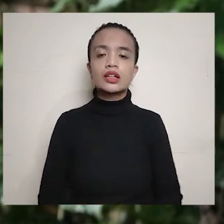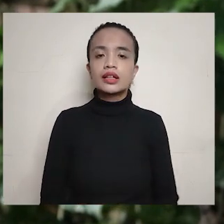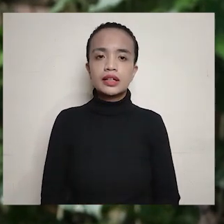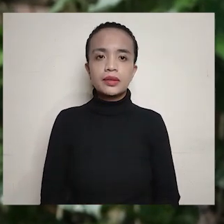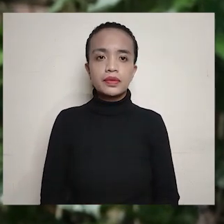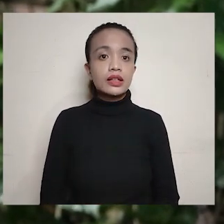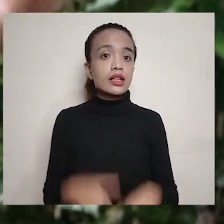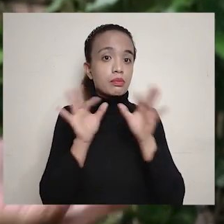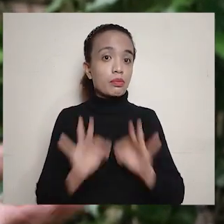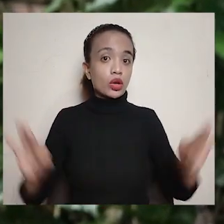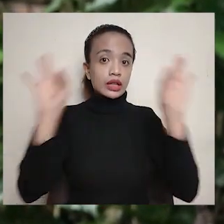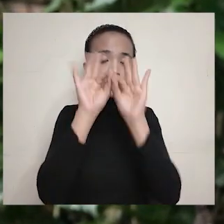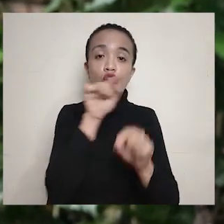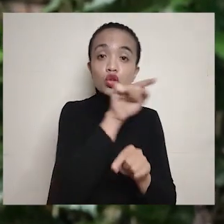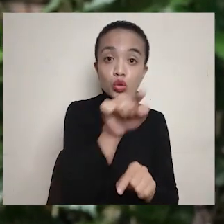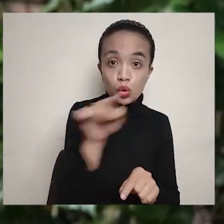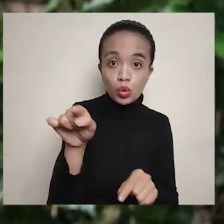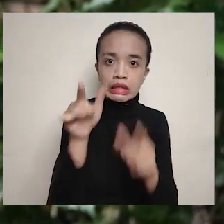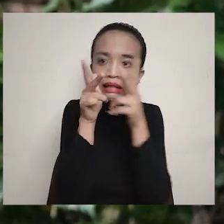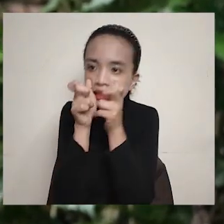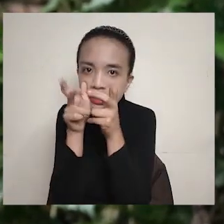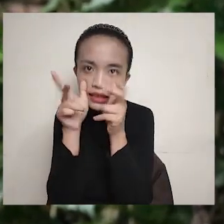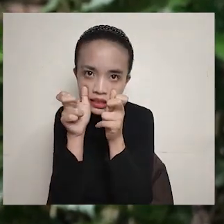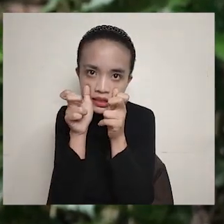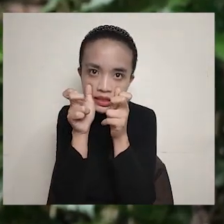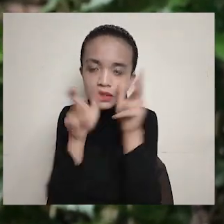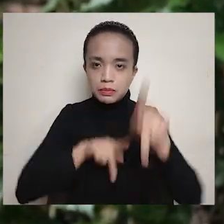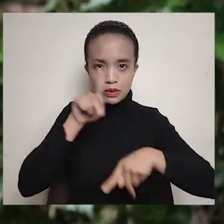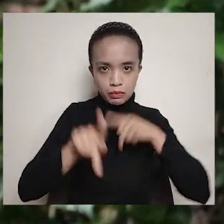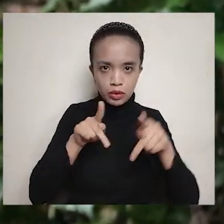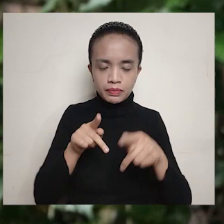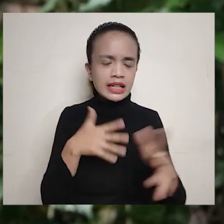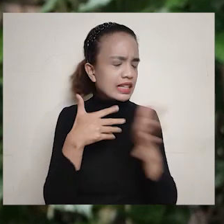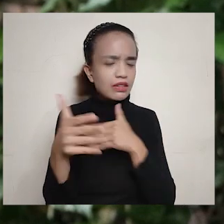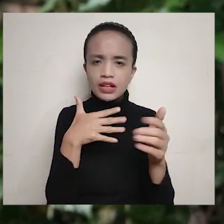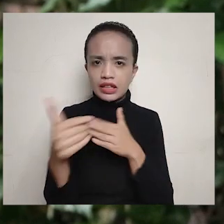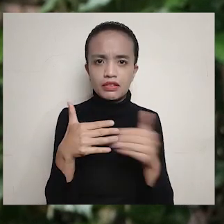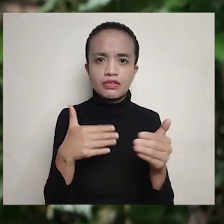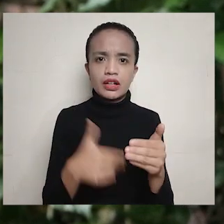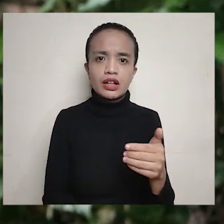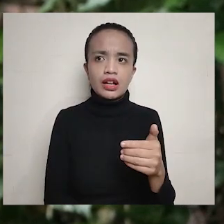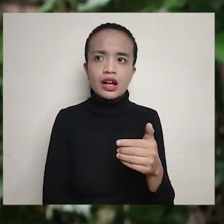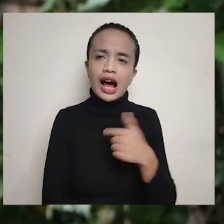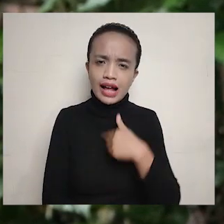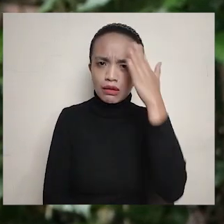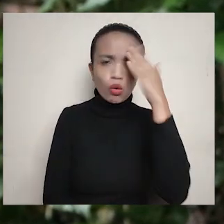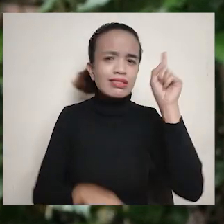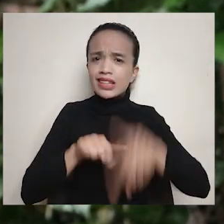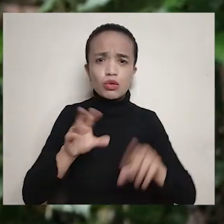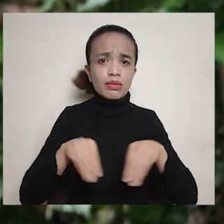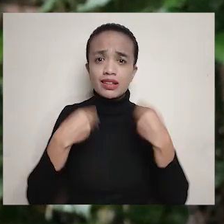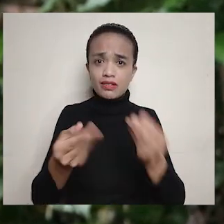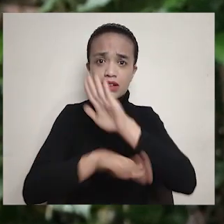And then importante yung nakikinig ka palagi sa mga constituents mo. Kahit naman alam ko na hindi ko naman kayang mabibigay lahat. Kasi